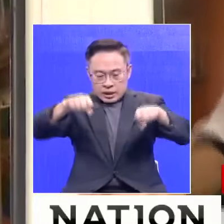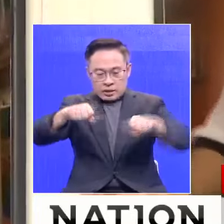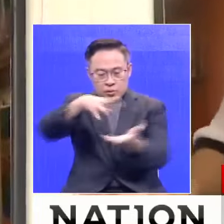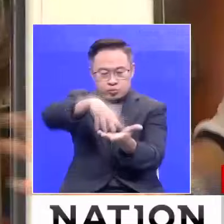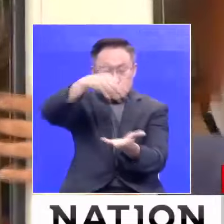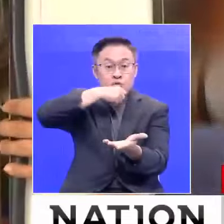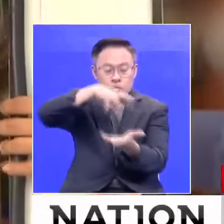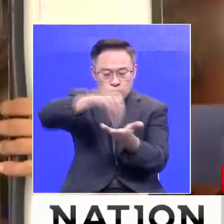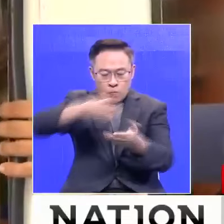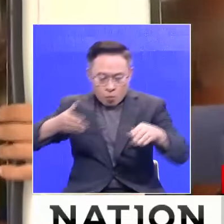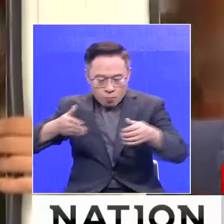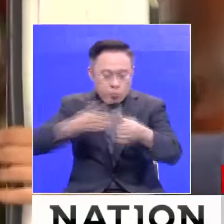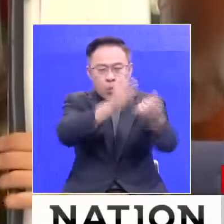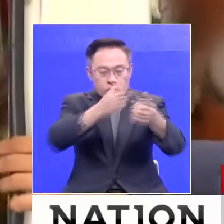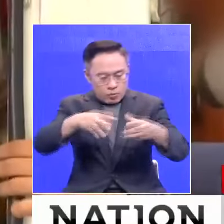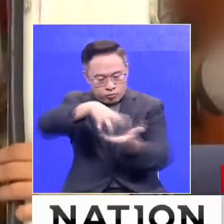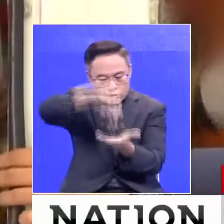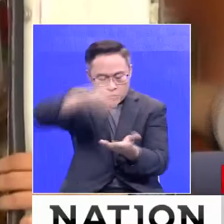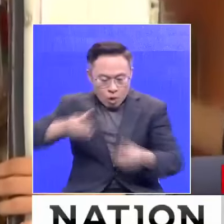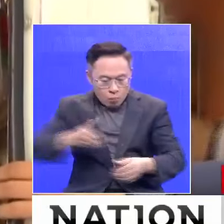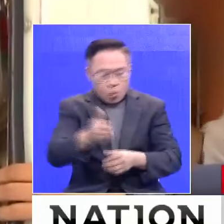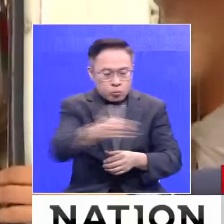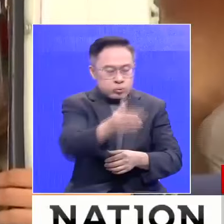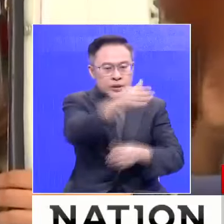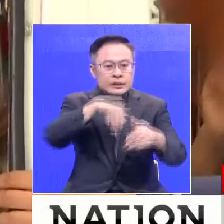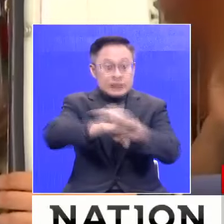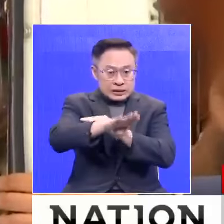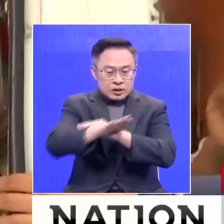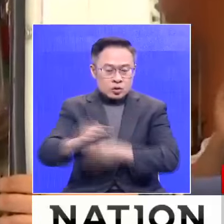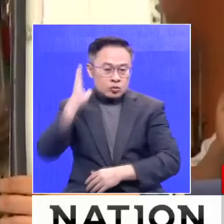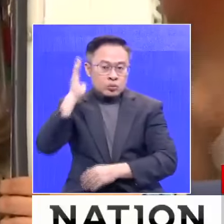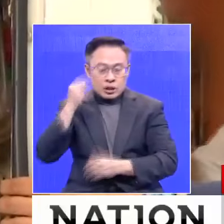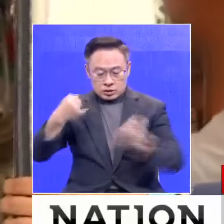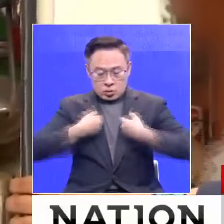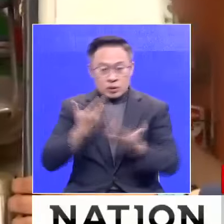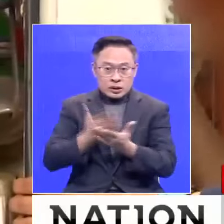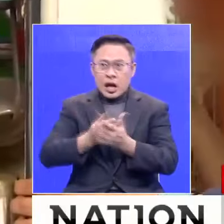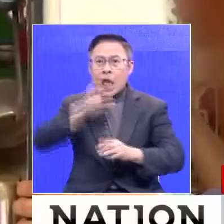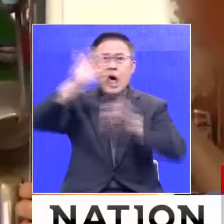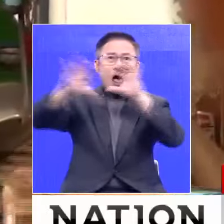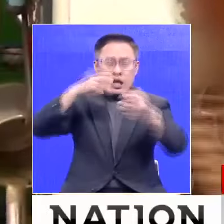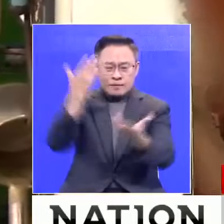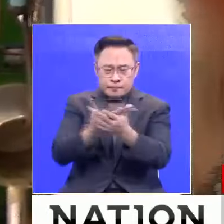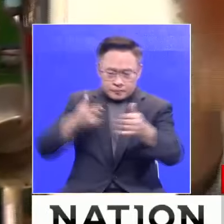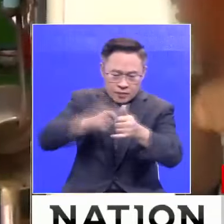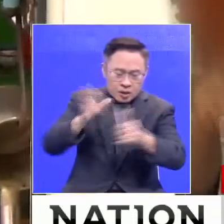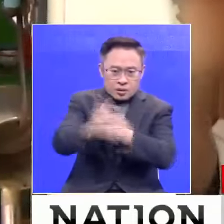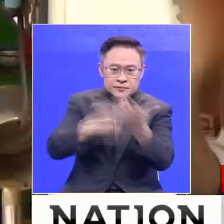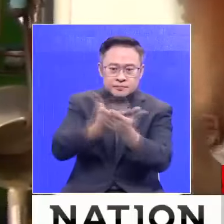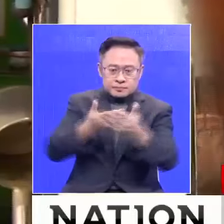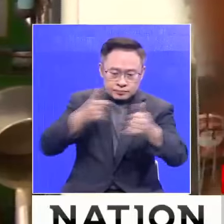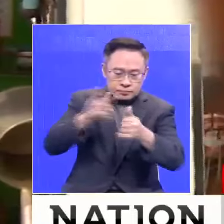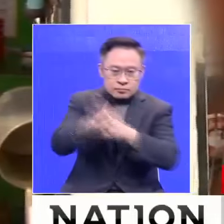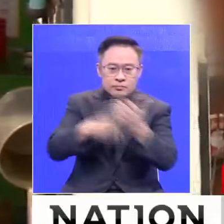นี้ไปยืนเลิกลักเลิกลักอยู่ตรงนี้คนนั้นนะแต่พี่ไม่รู้ว่าเขาเป็นคนที่โดนปล้นหรือเปล่านะแต่เขาพูดแล้วเขาก็เลิกลักมา เขาพูด